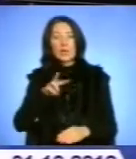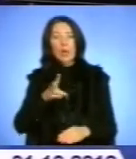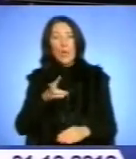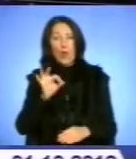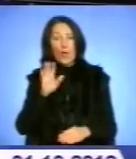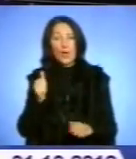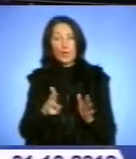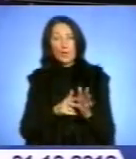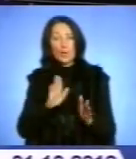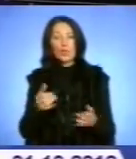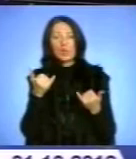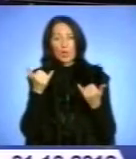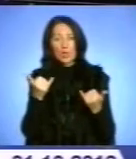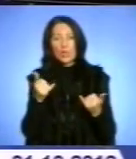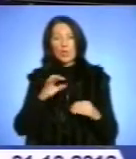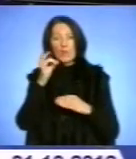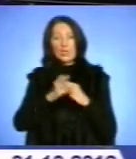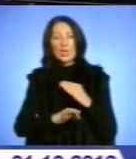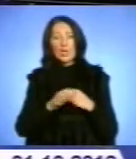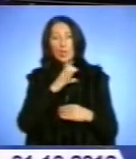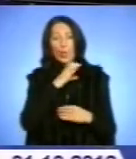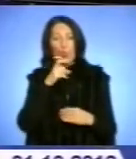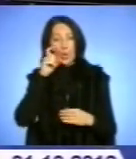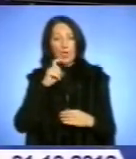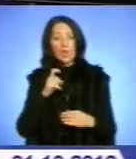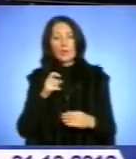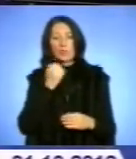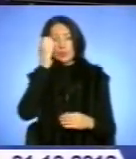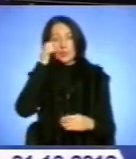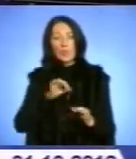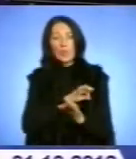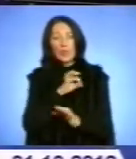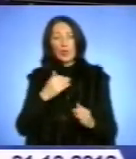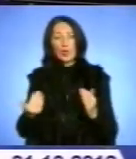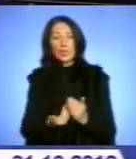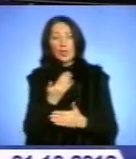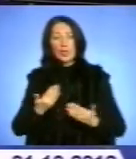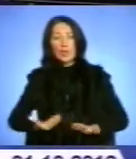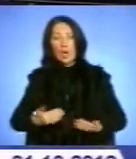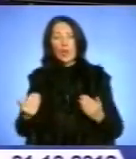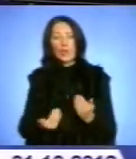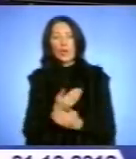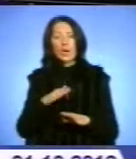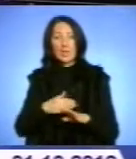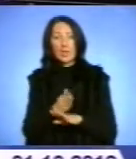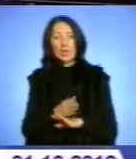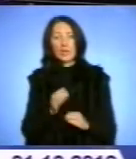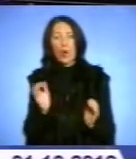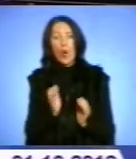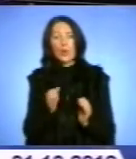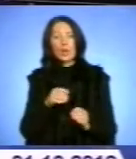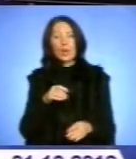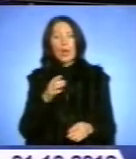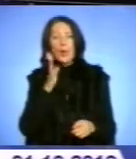найсучасніший у Західній Україні. Завдяки національному проєкту «Нове життя, нова якість охорони материнства та дитинства» реконструюють об'єкт